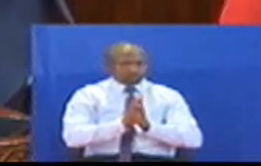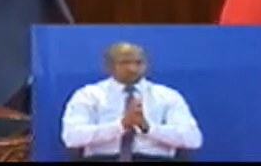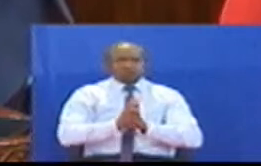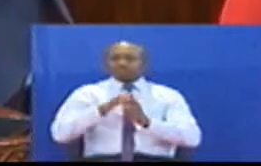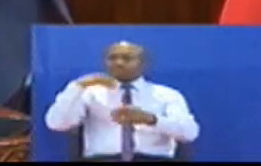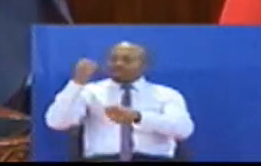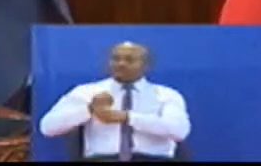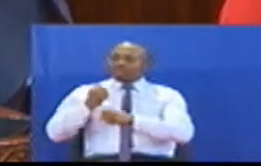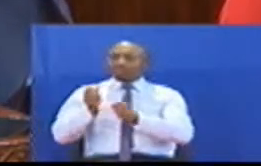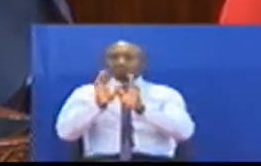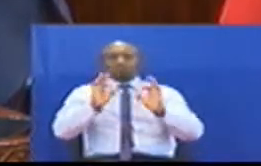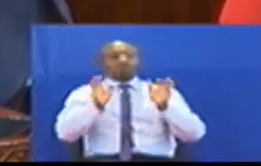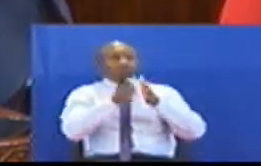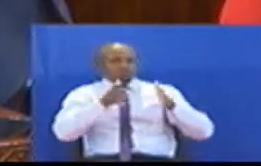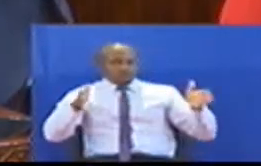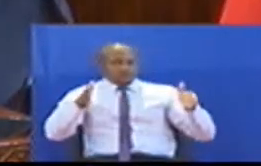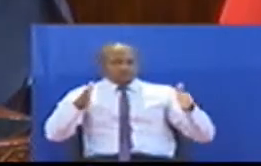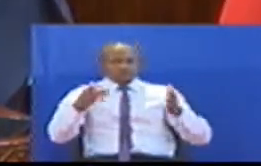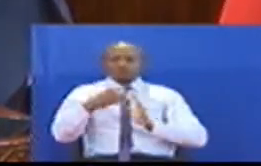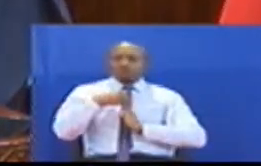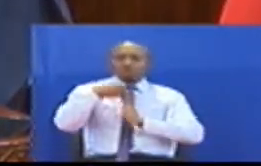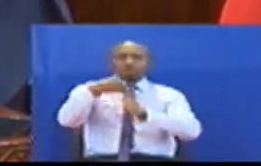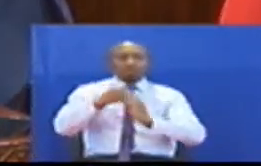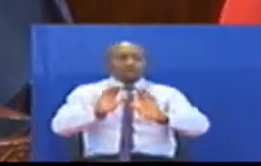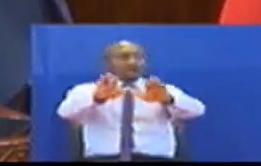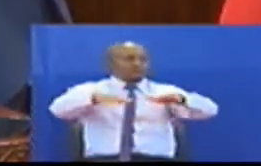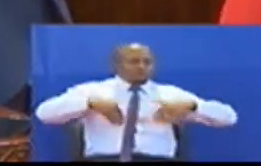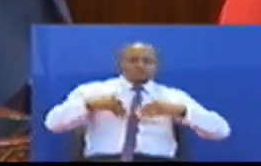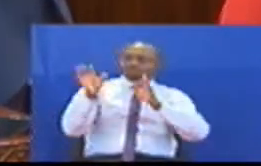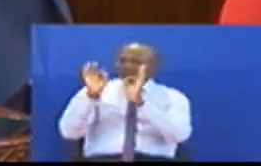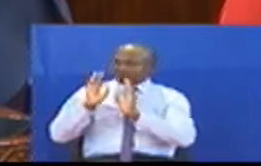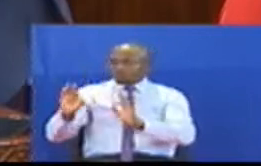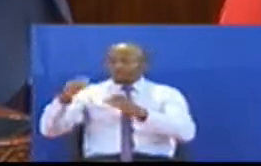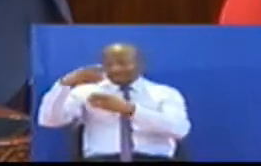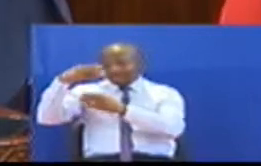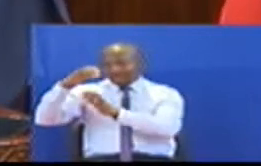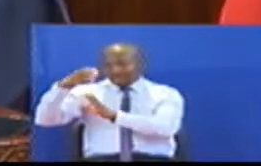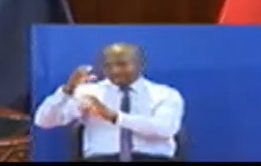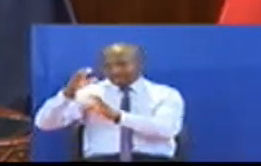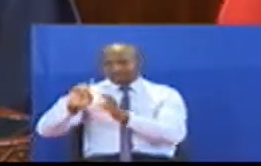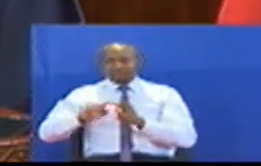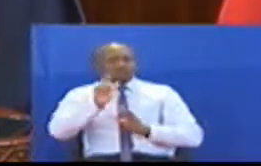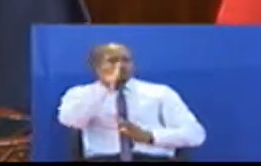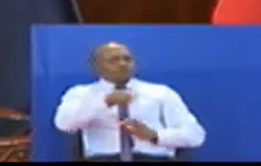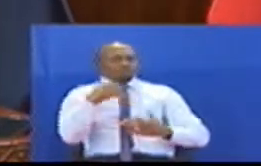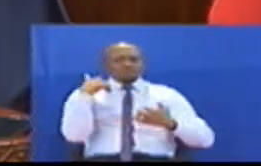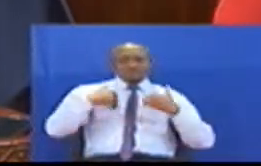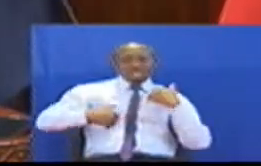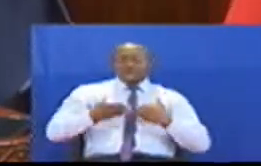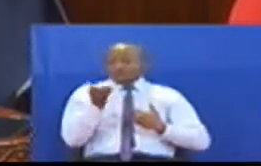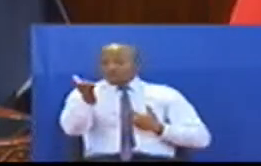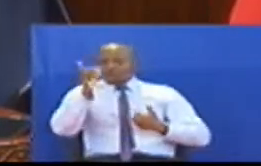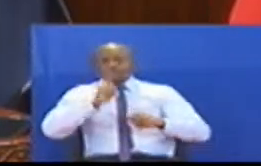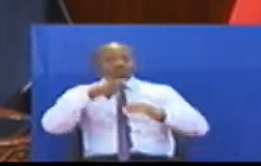kazi kubwa. Mheshimiwa Spika, umeliongoza bunge kisayansi, na hata wale ambao walikuwa na mashaka na wewe wakati unaingia